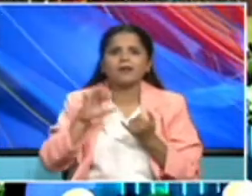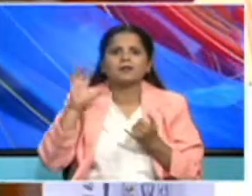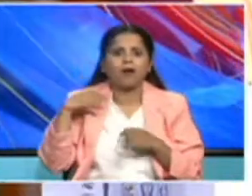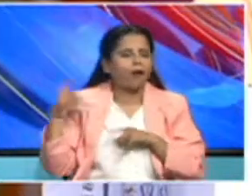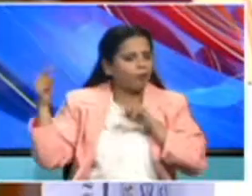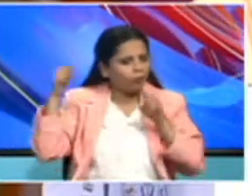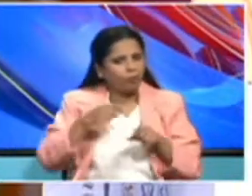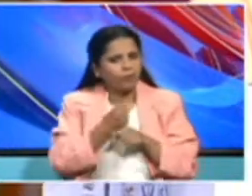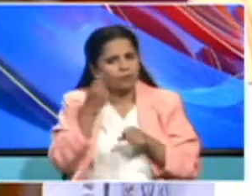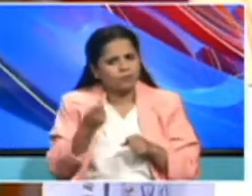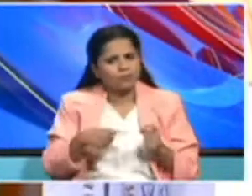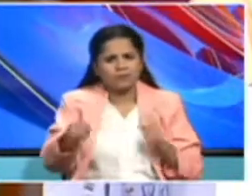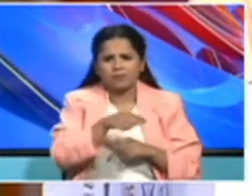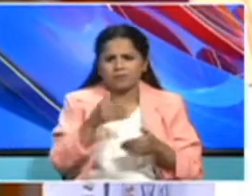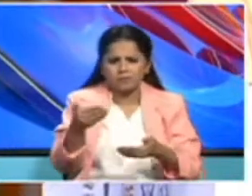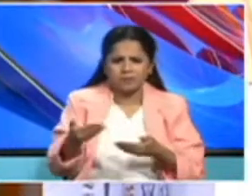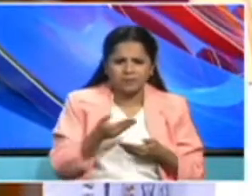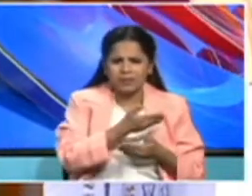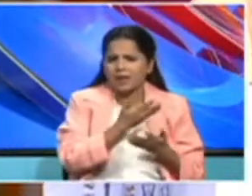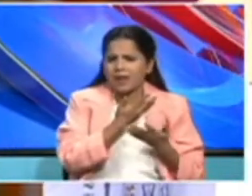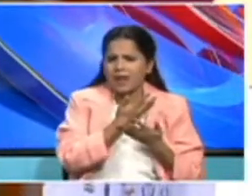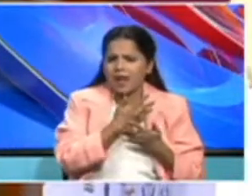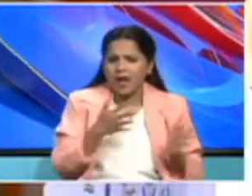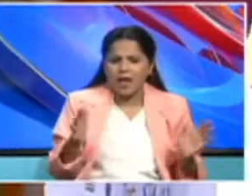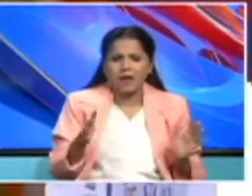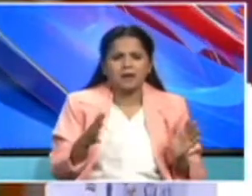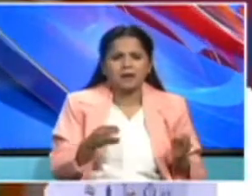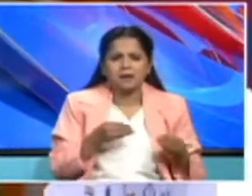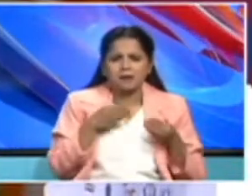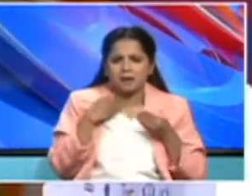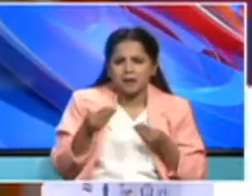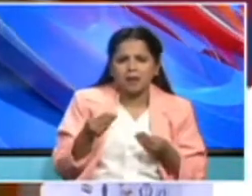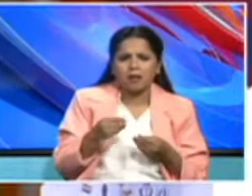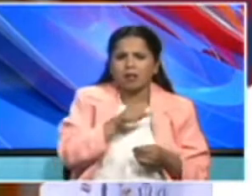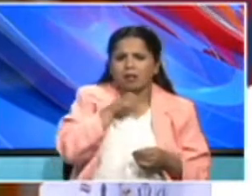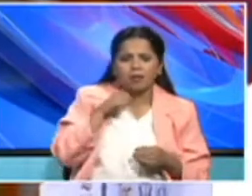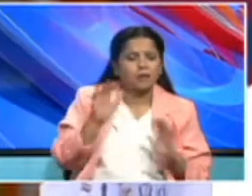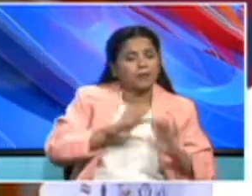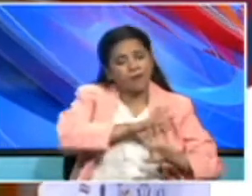में कोई कोर कसर नहीं छोड़ेंगे।